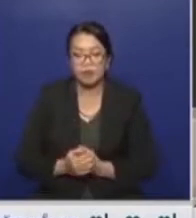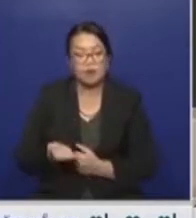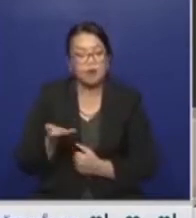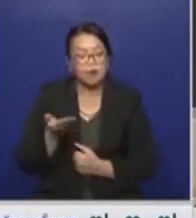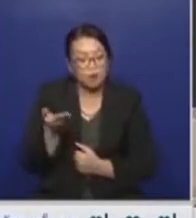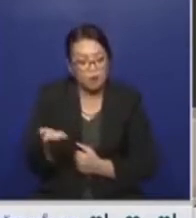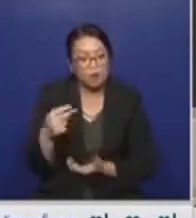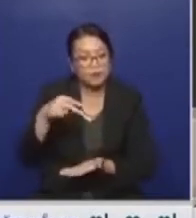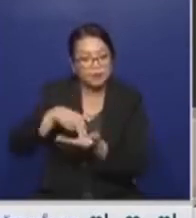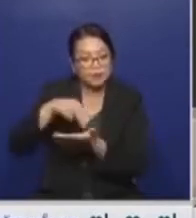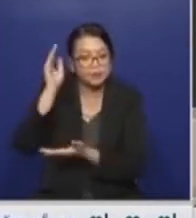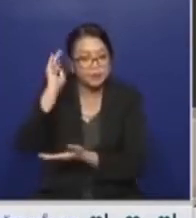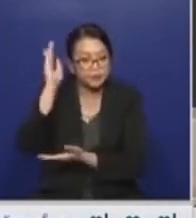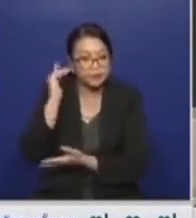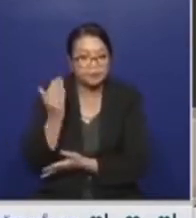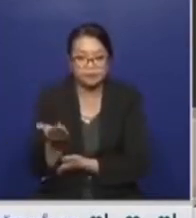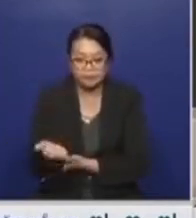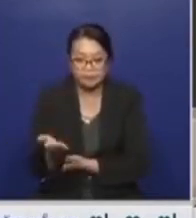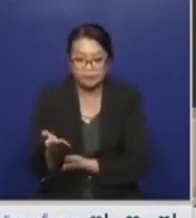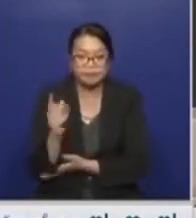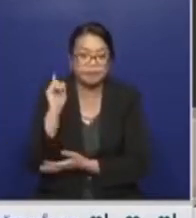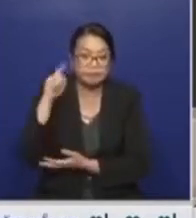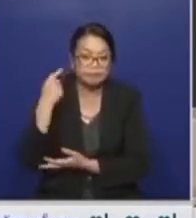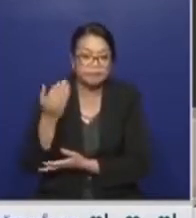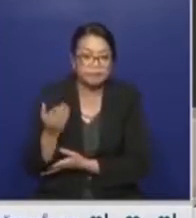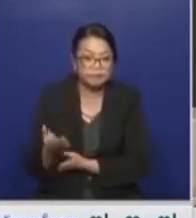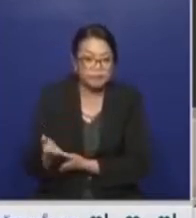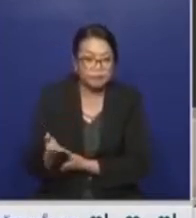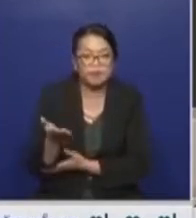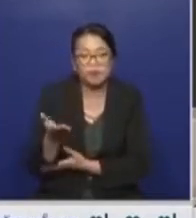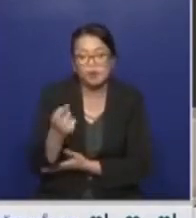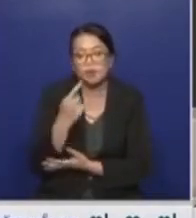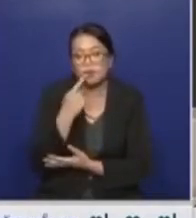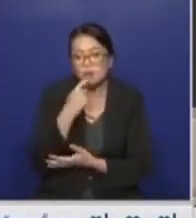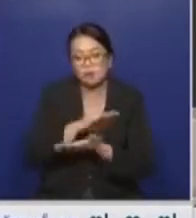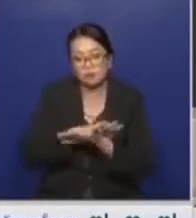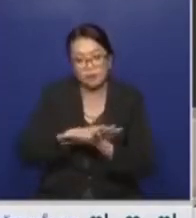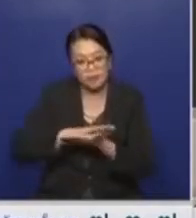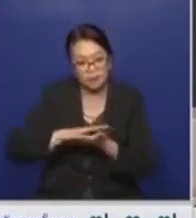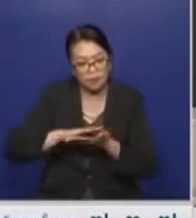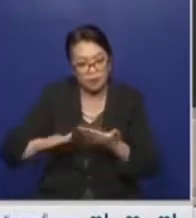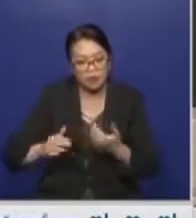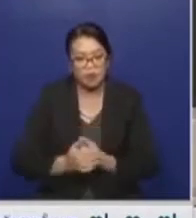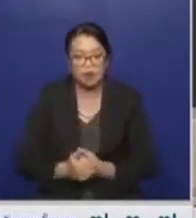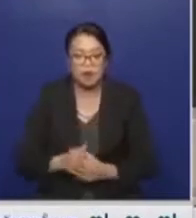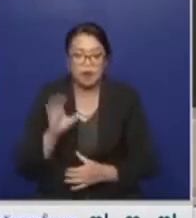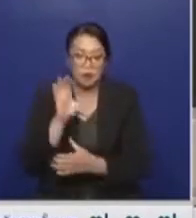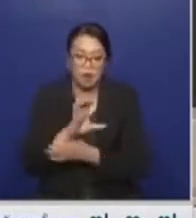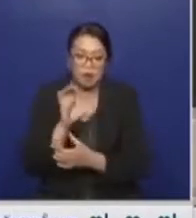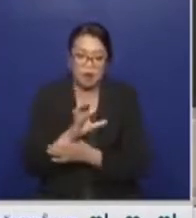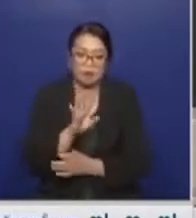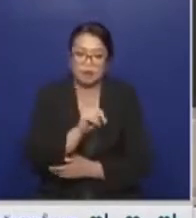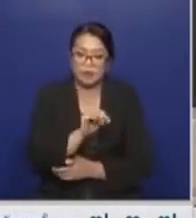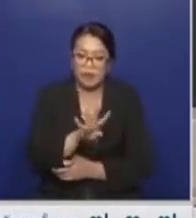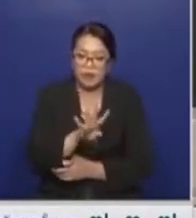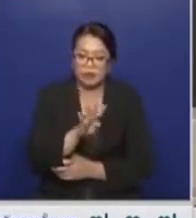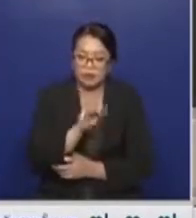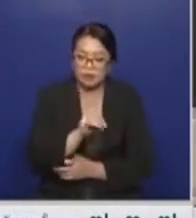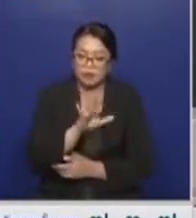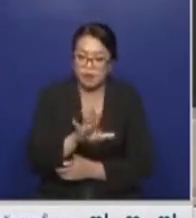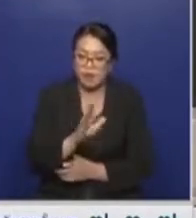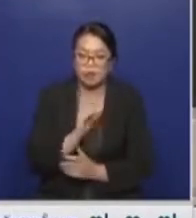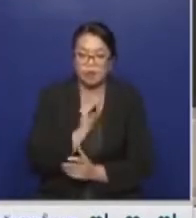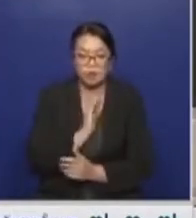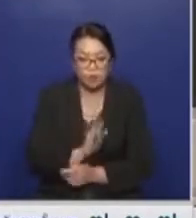องทางสาวชันติชานะครับขอให้อยู่ในข้อบังคับข้อที่45ระมัดระวังนะครับ